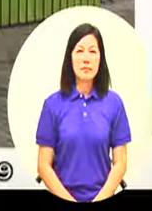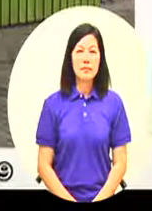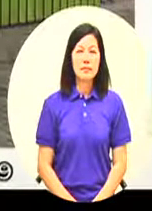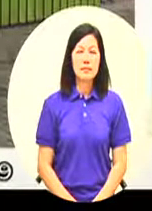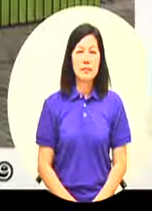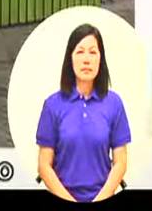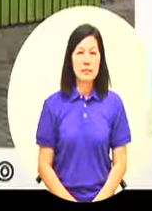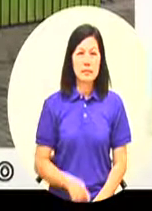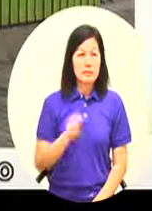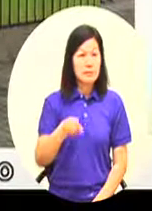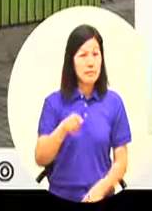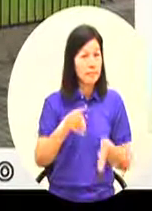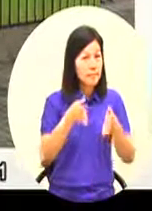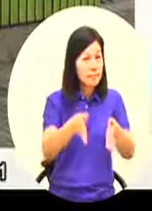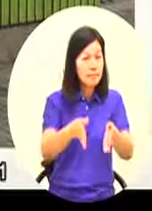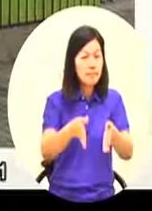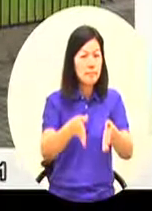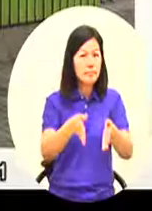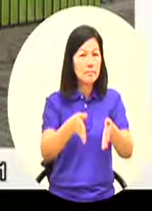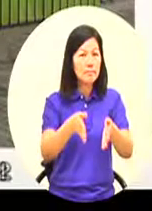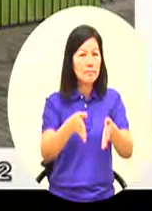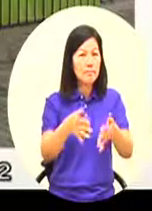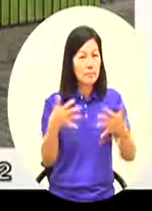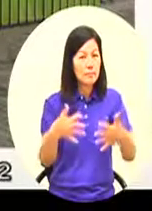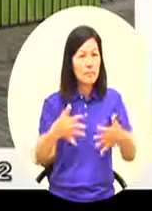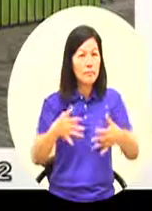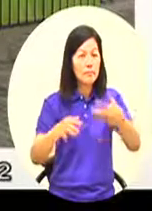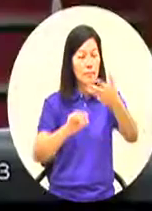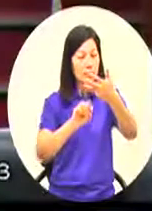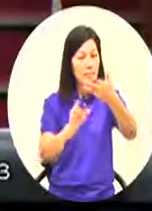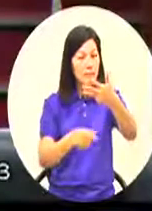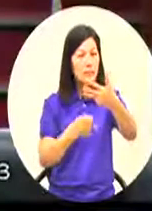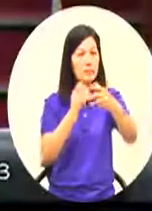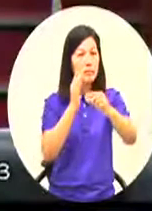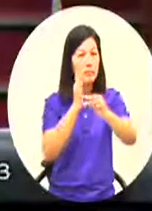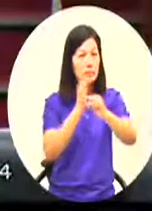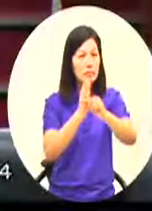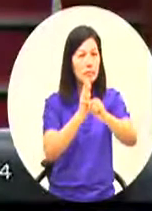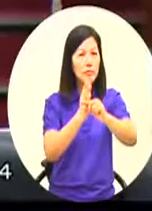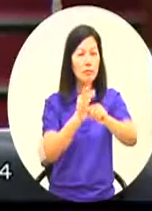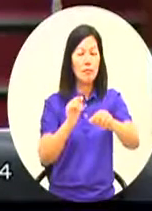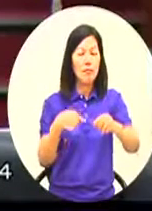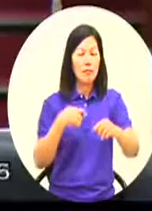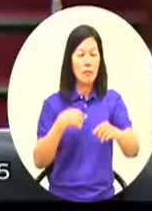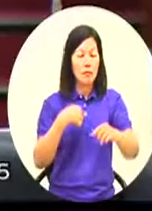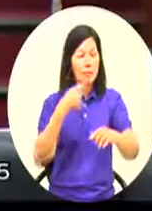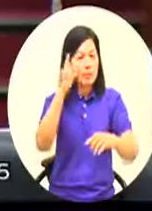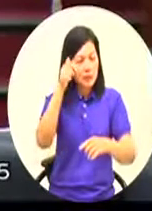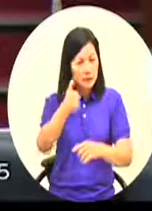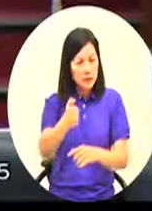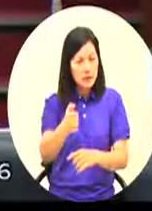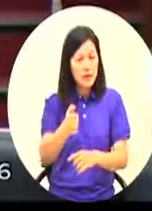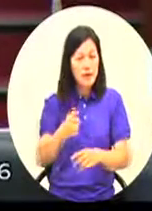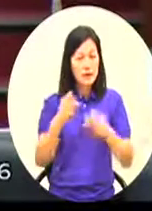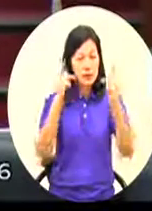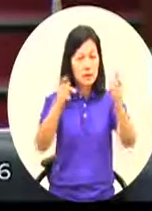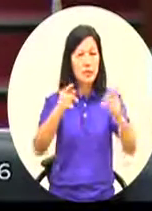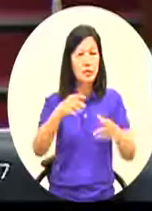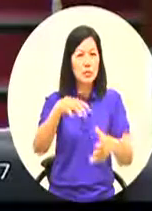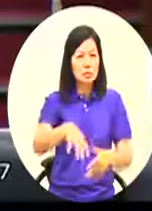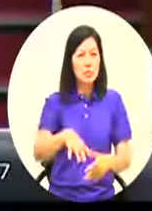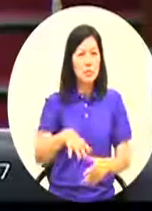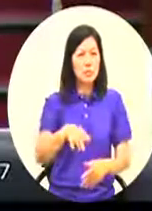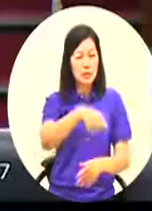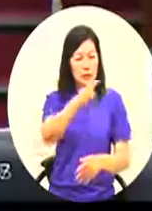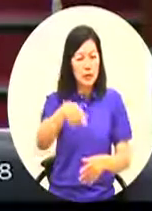针对这个议题，我们八月中旬，也感谢哈捷运局的一些同仁哈嘛，真辛苦，不然去啊现